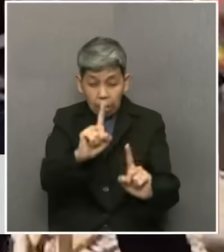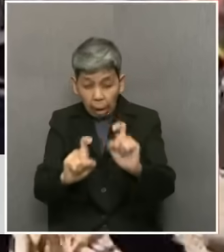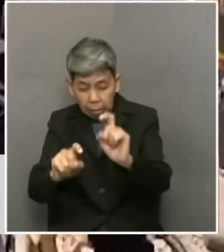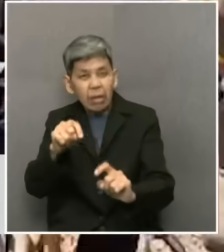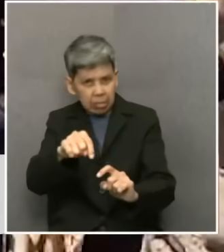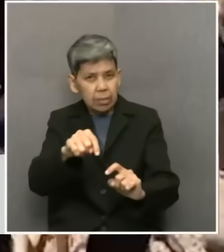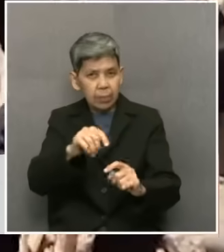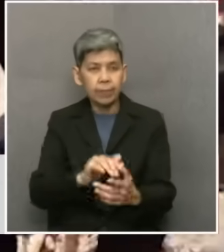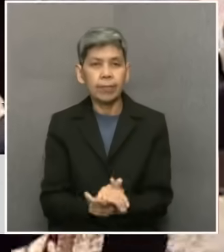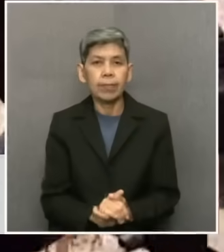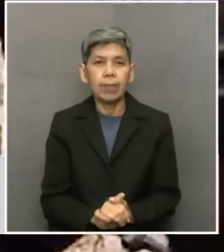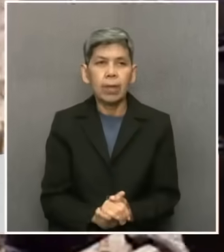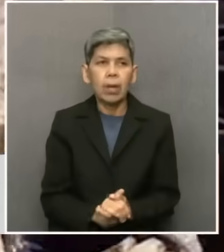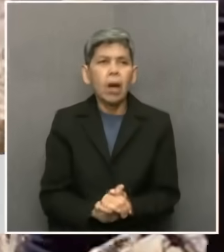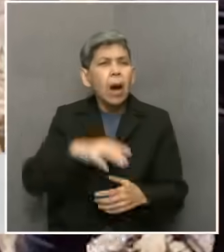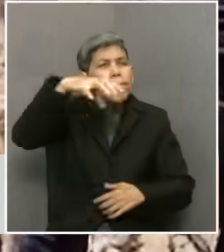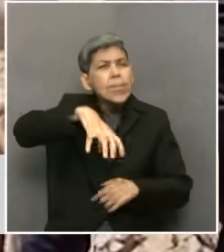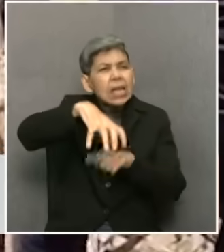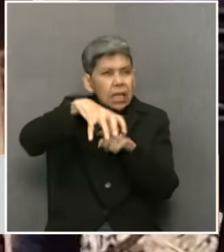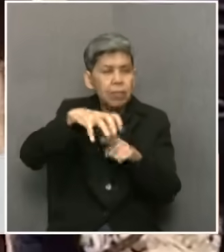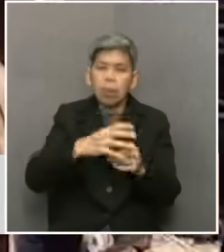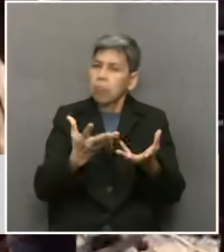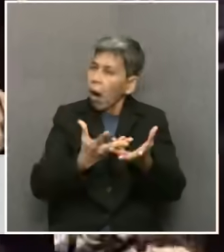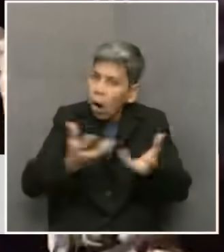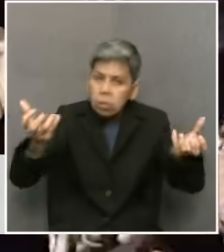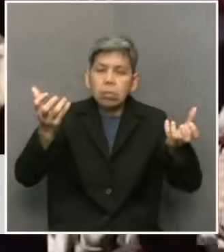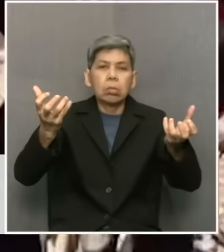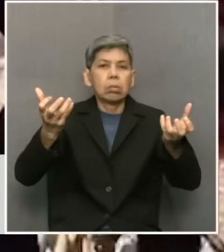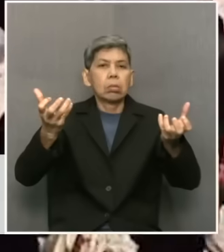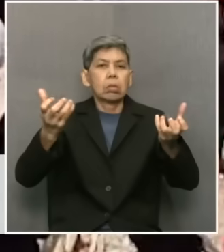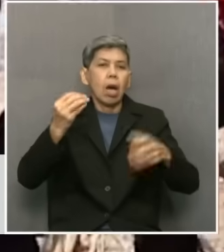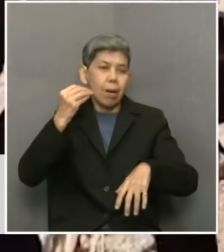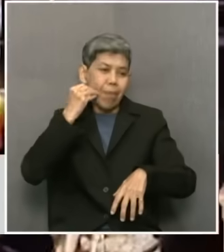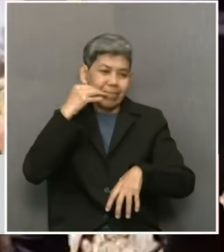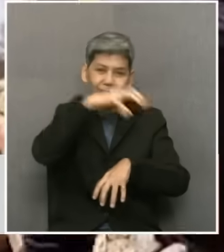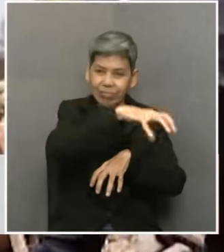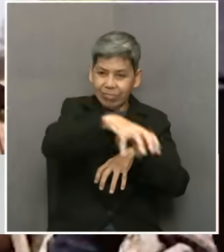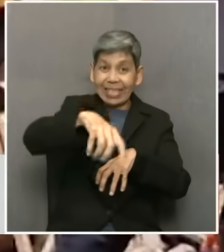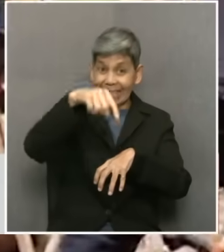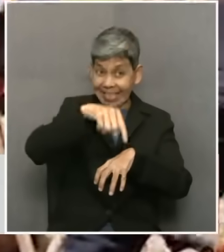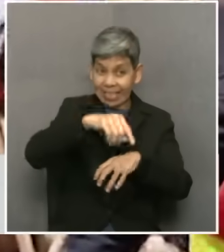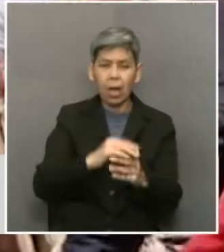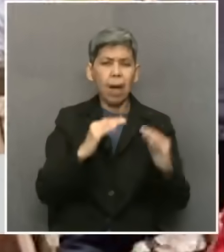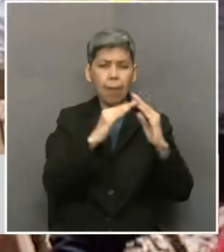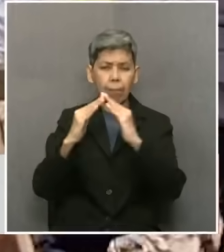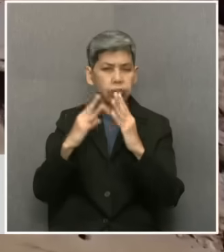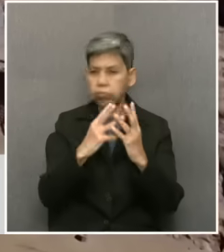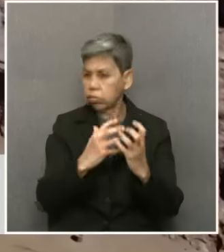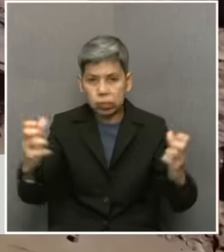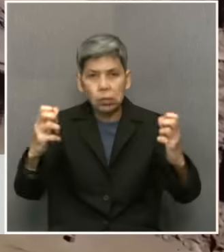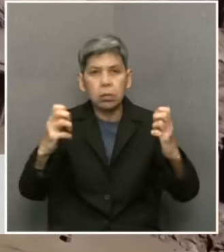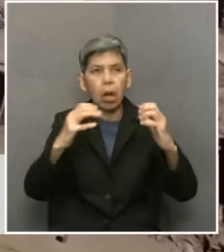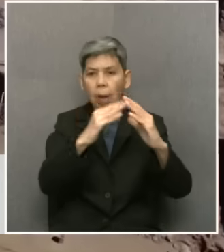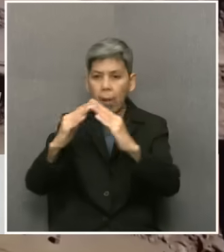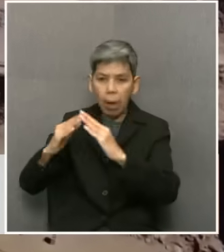ครับคือเมืองนี้เนี่ยมีความเสียหายหนักที่สุดนะครับหมู่บ้านแห่งหนึ่งในจังหวัดนี้บ้านเรือนพังพินาศเกือบทั้งหมด